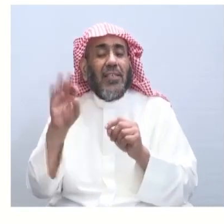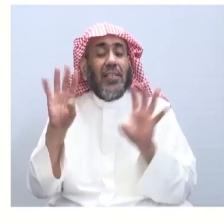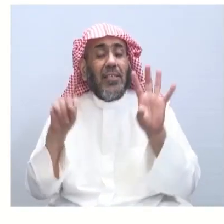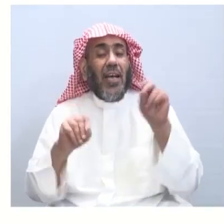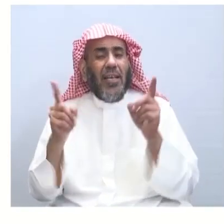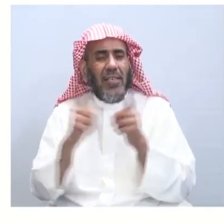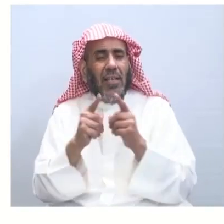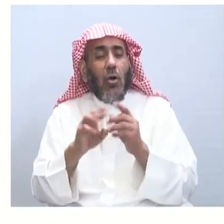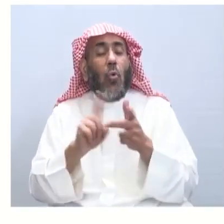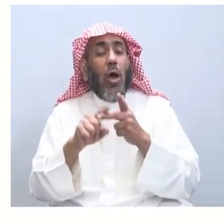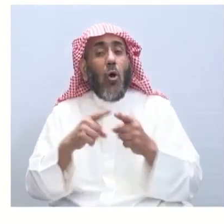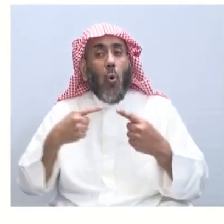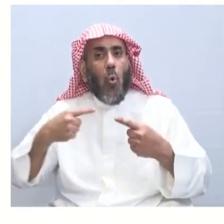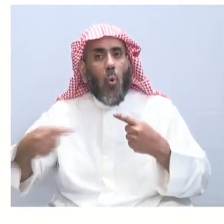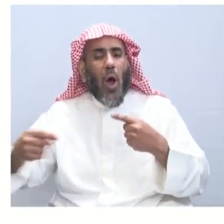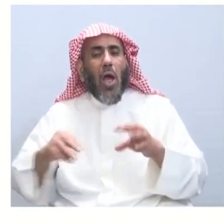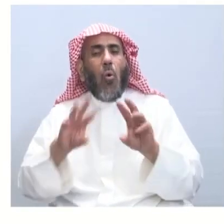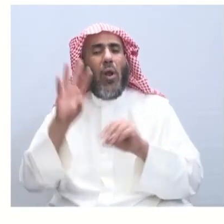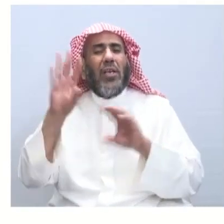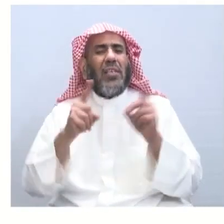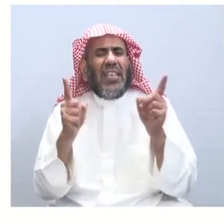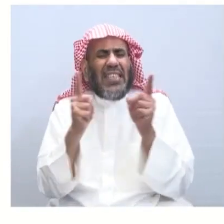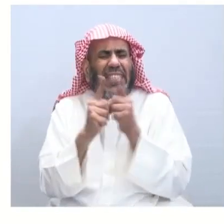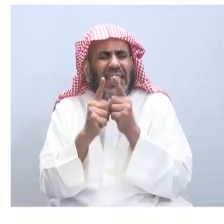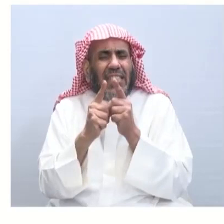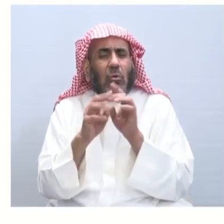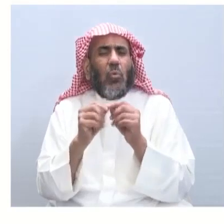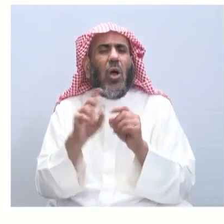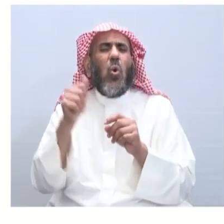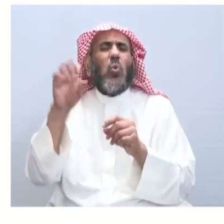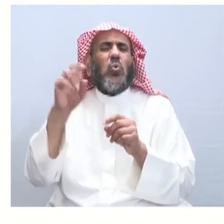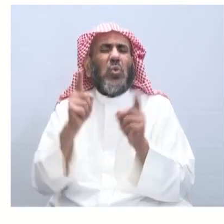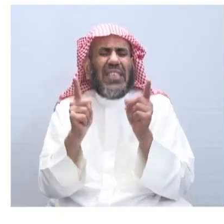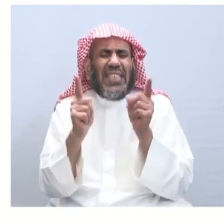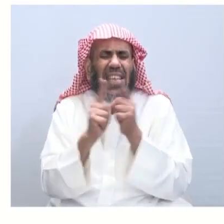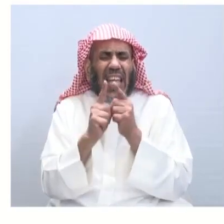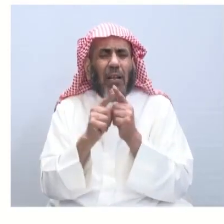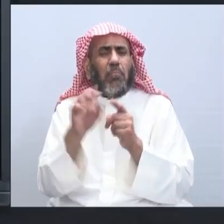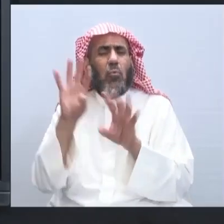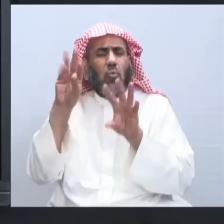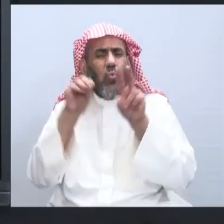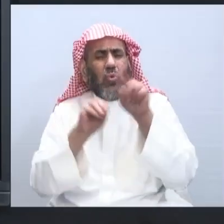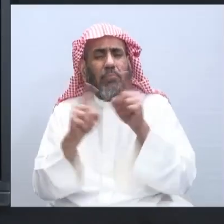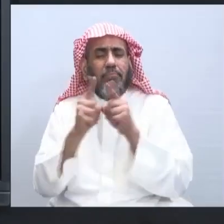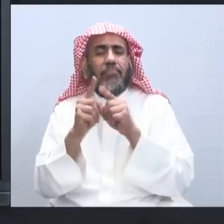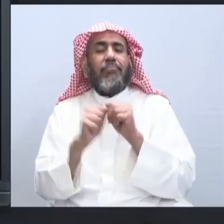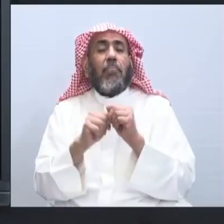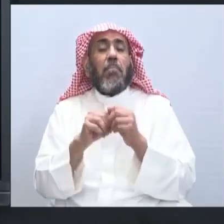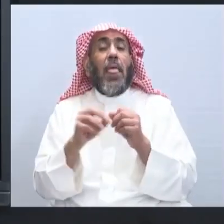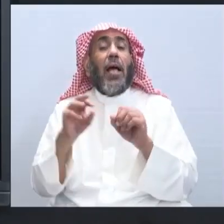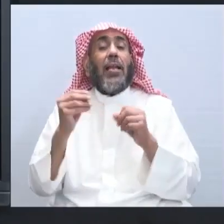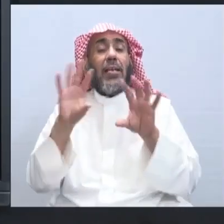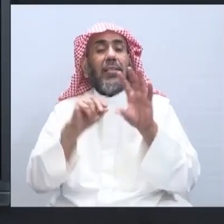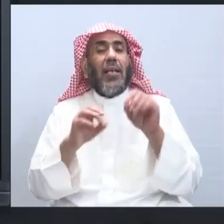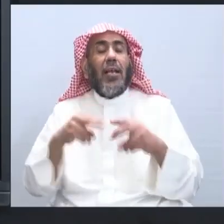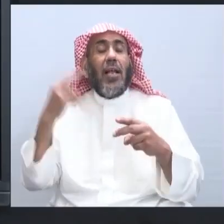قصيره وروايه والقصه القصيره جدا بعضهم يسميها اقصوصه هي ما تسمى بالقصه القصيره جدا طبعا القصه الحديثه